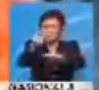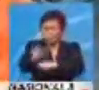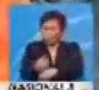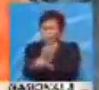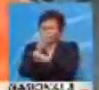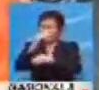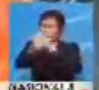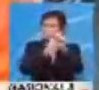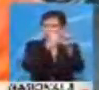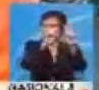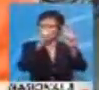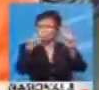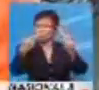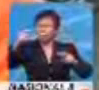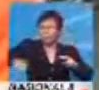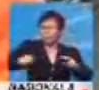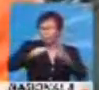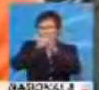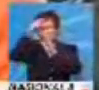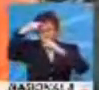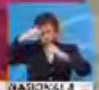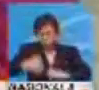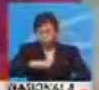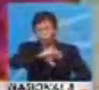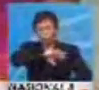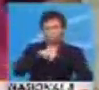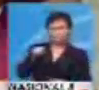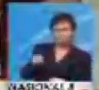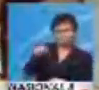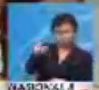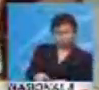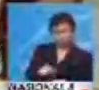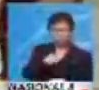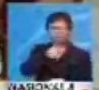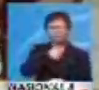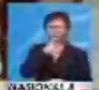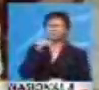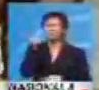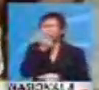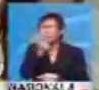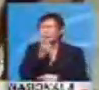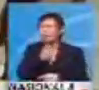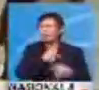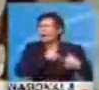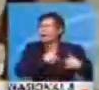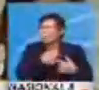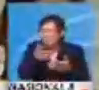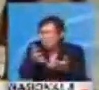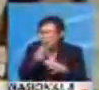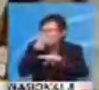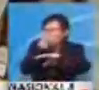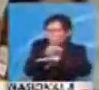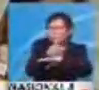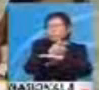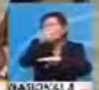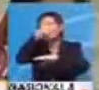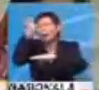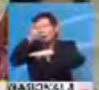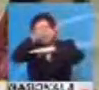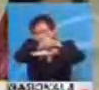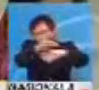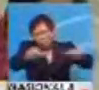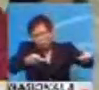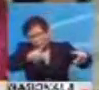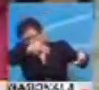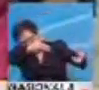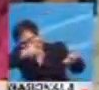2012 maka tinggi memutuskan anggota polisi itu tidak berniat menyebabkan kematian mangsa tetapi menembak kereta di pandu